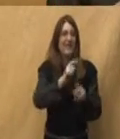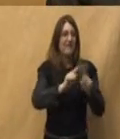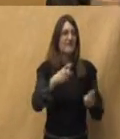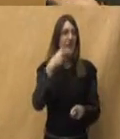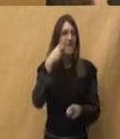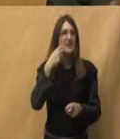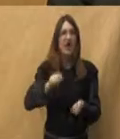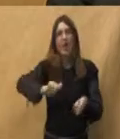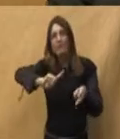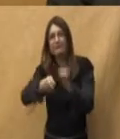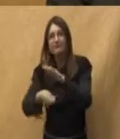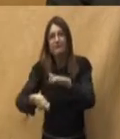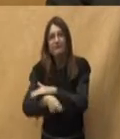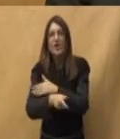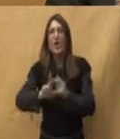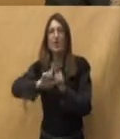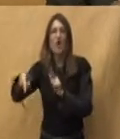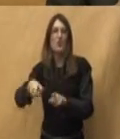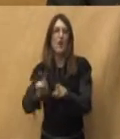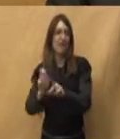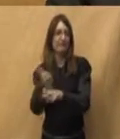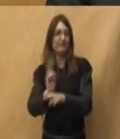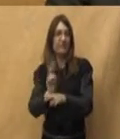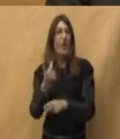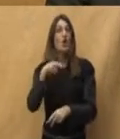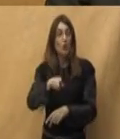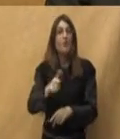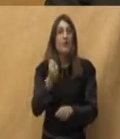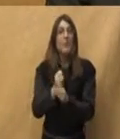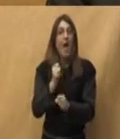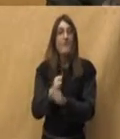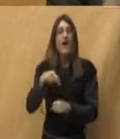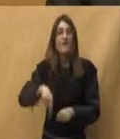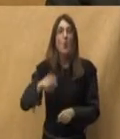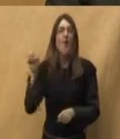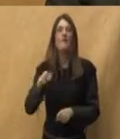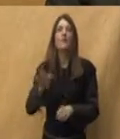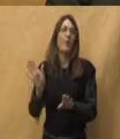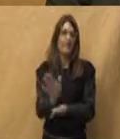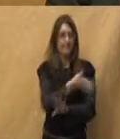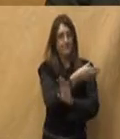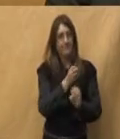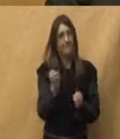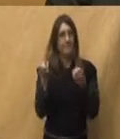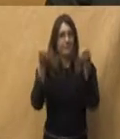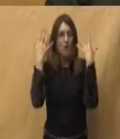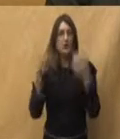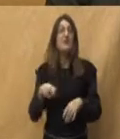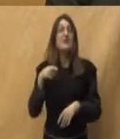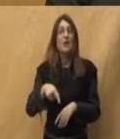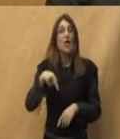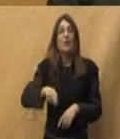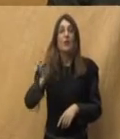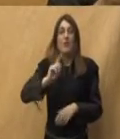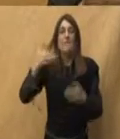stavljate drugu vrstu mesa, to je falsifikat. Ali je to urađeno, dakle, u sred Europe i to je prošlo. Međutim, sad nakon toga se više to